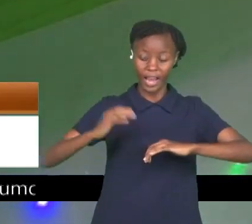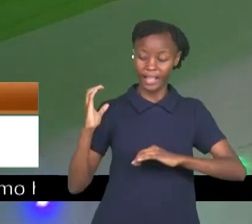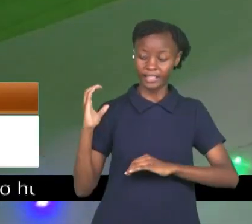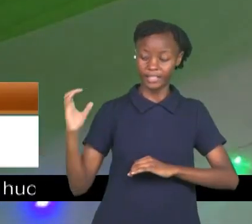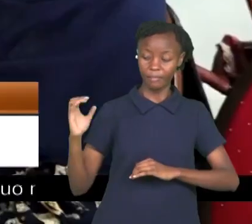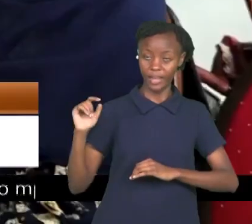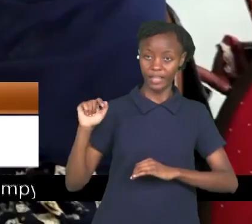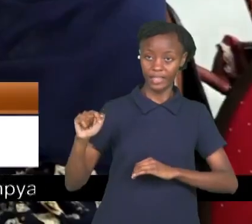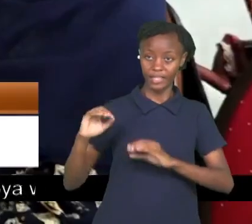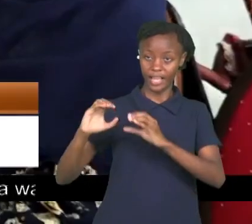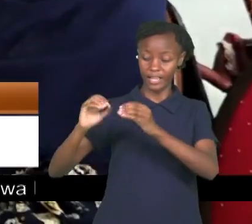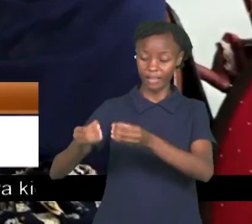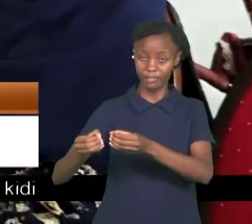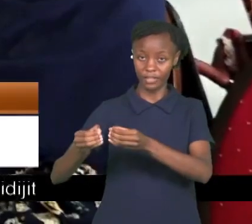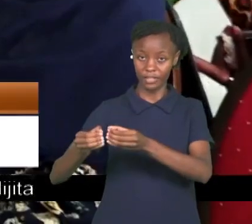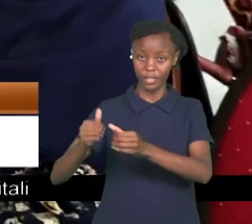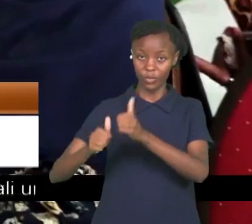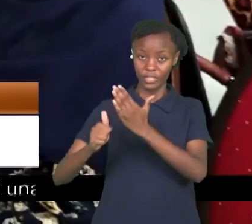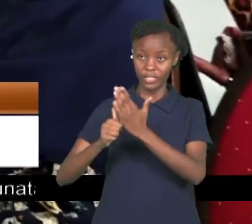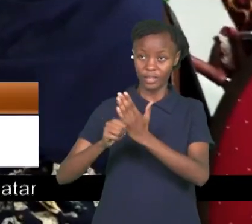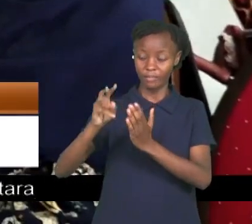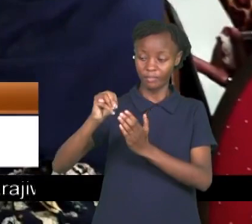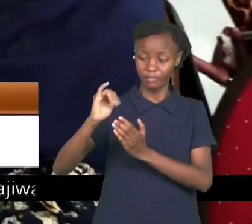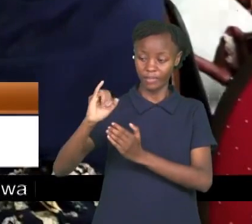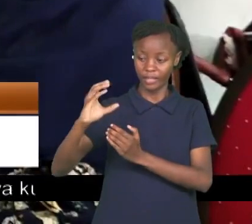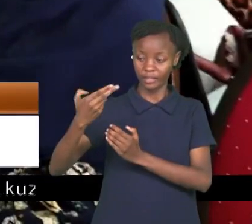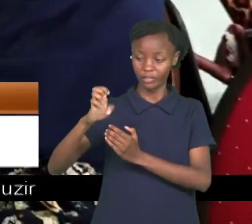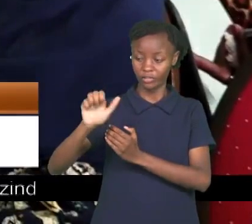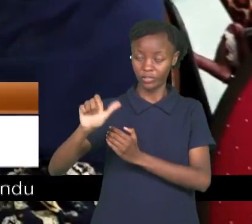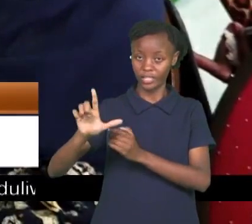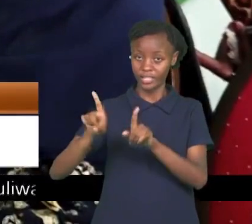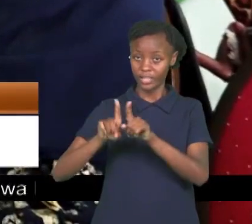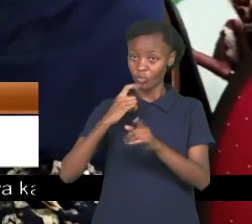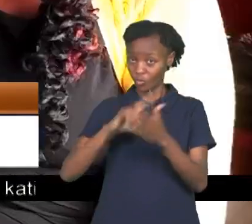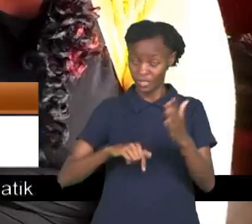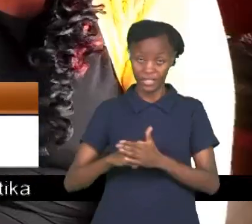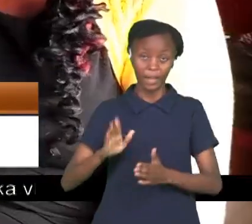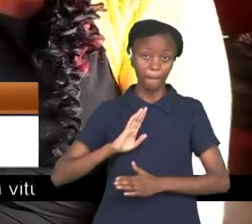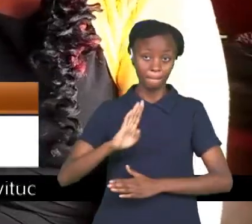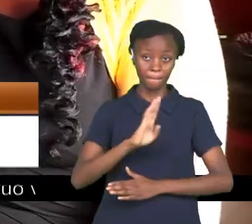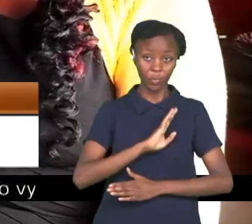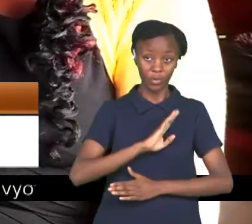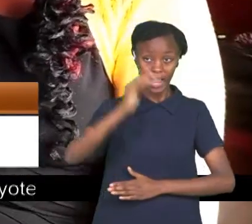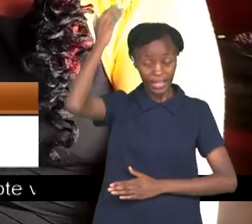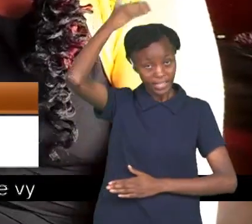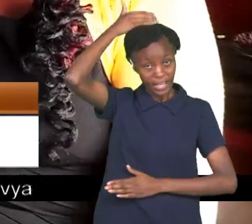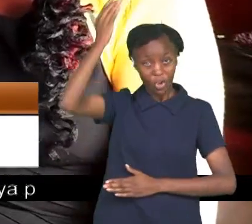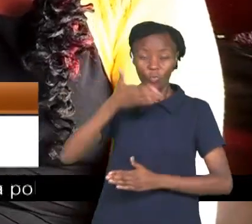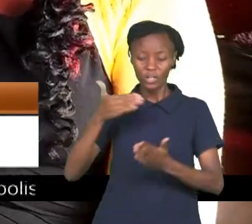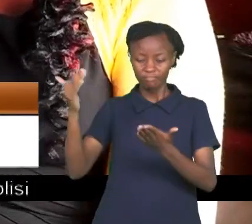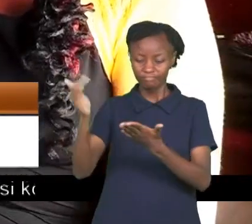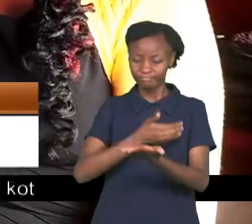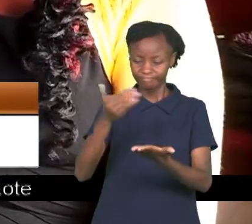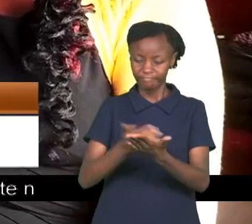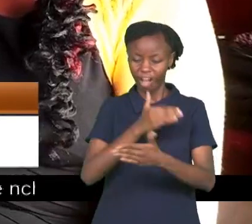mwenyekiti wa kitaifa wa chama hicho Michael Nyongesa alisema kuwa bodi ya wauguzi imekuwa ikitoa wito wa kuondolewa kwa masomo ya daraja